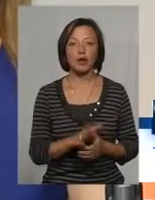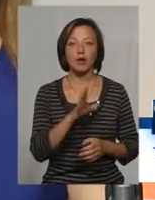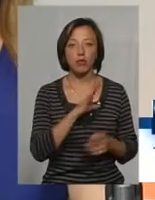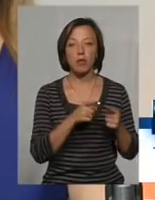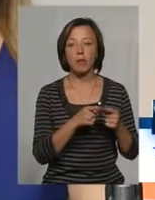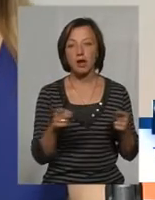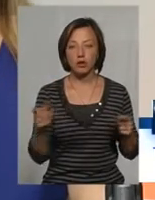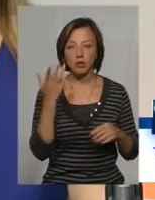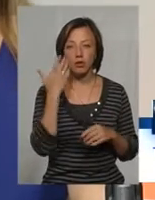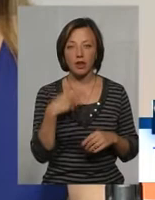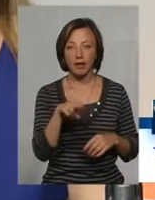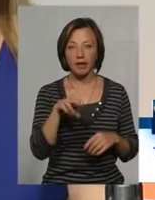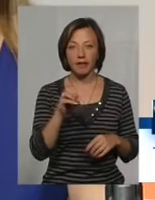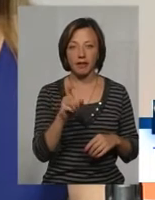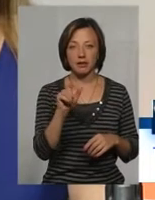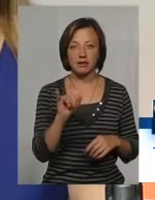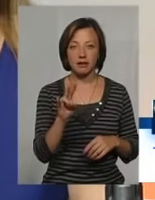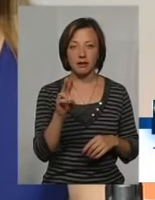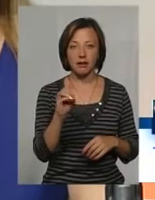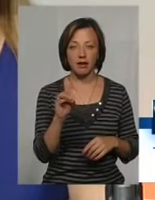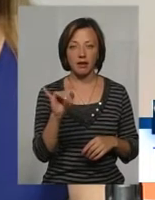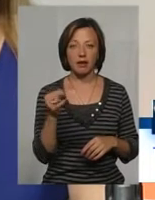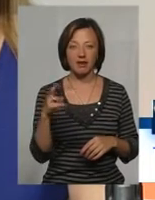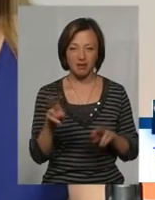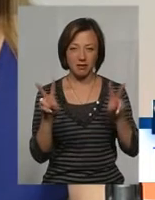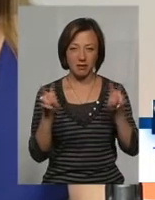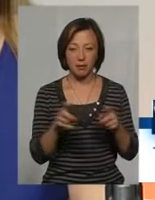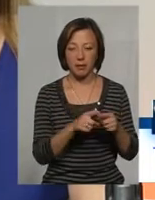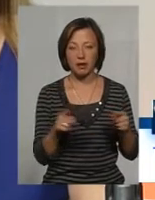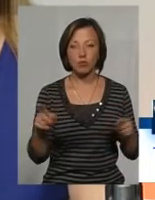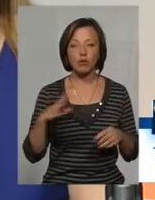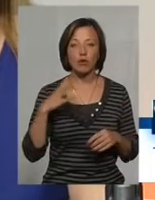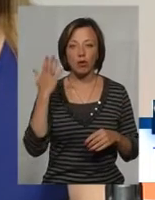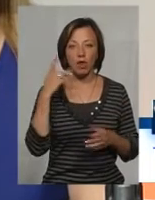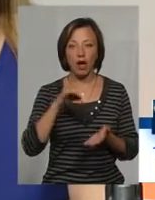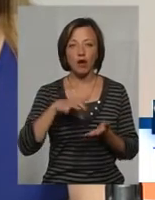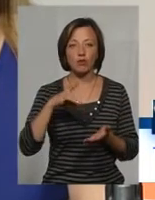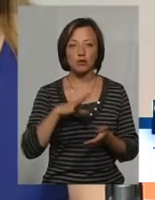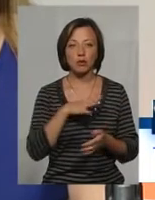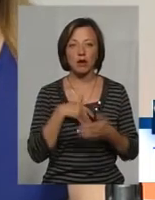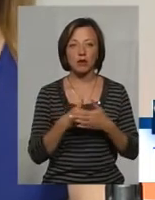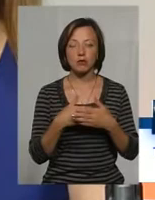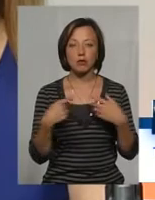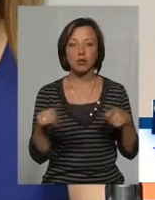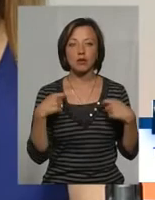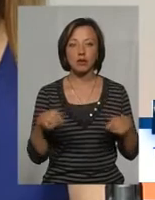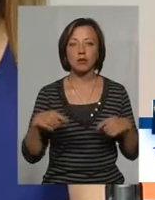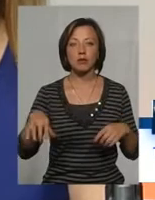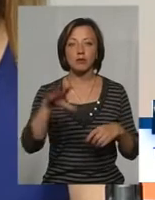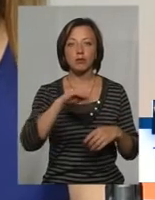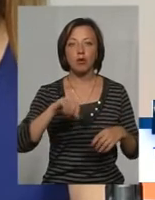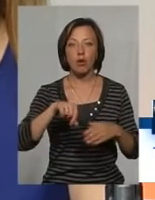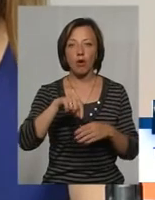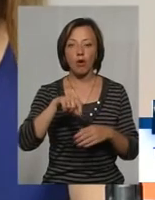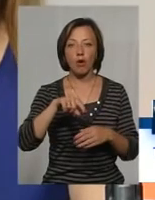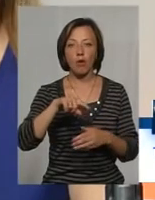період, коли дизентерія масово йшла. Цей період був тоді, коли арбузи дуже активно передавалися по всьому городу на